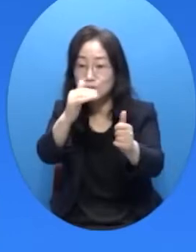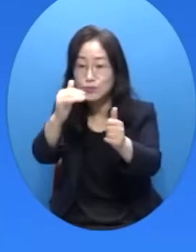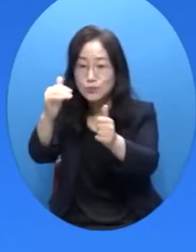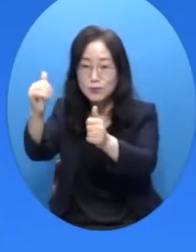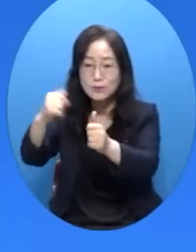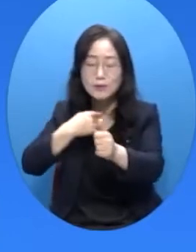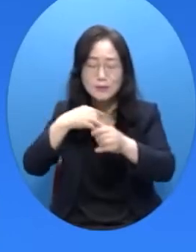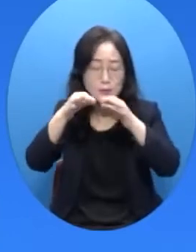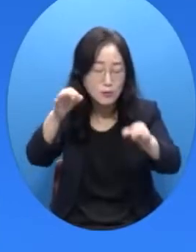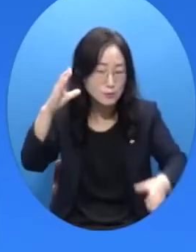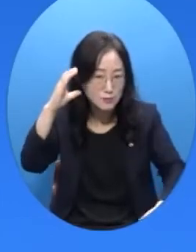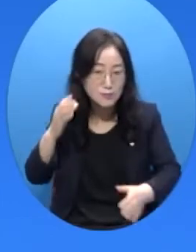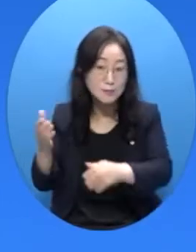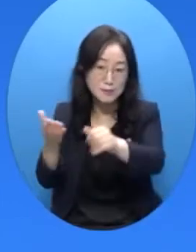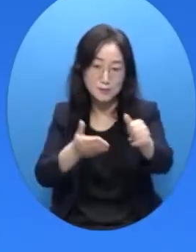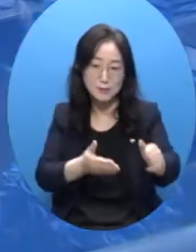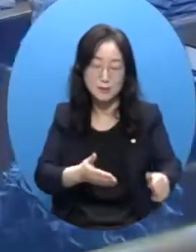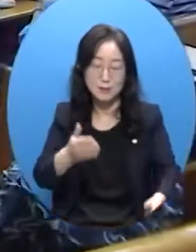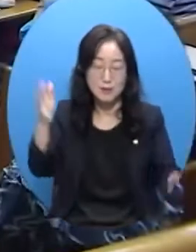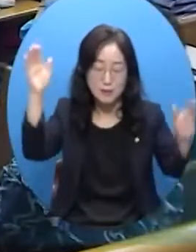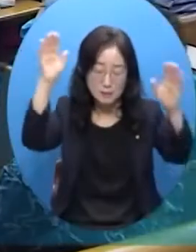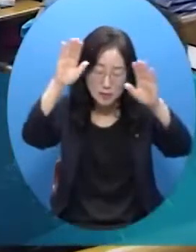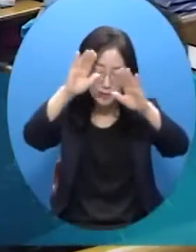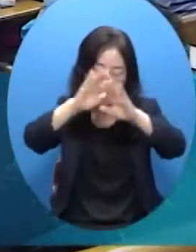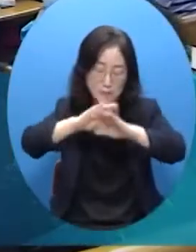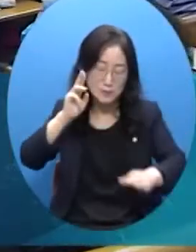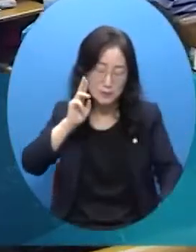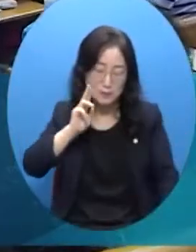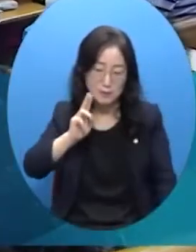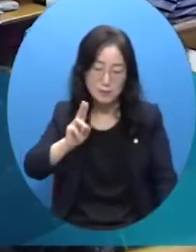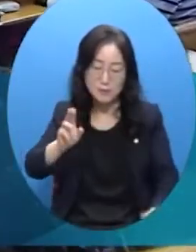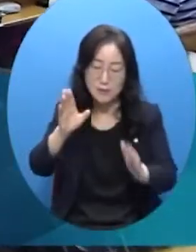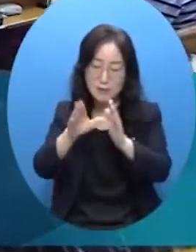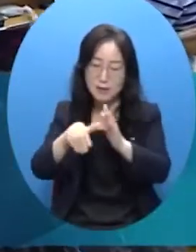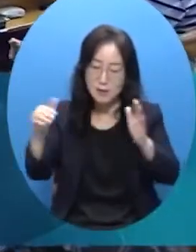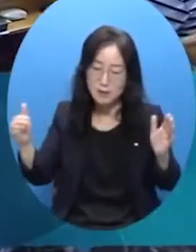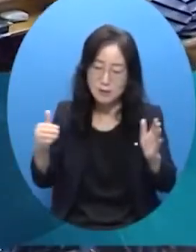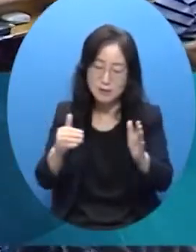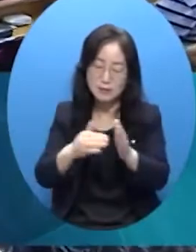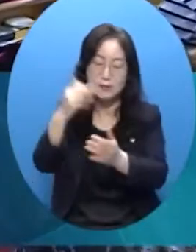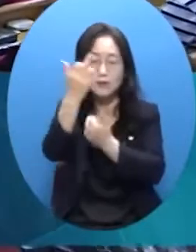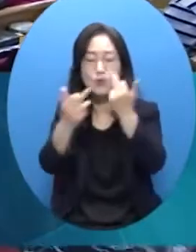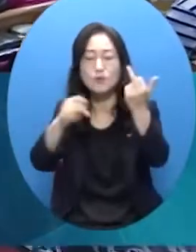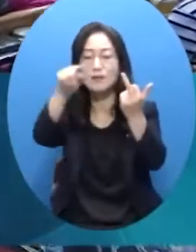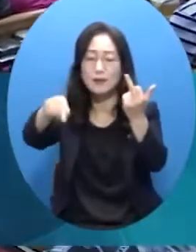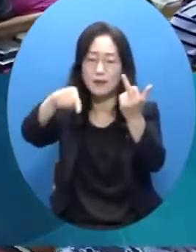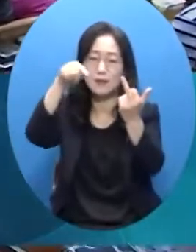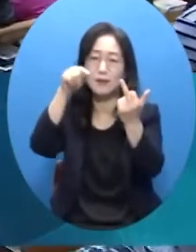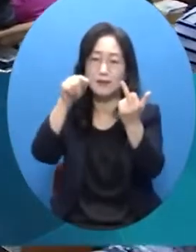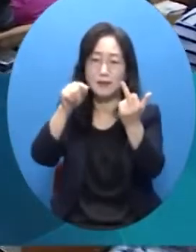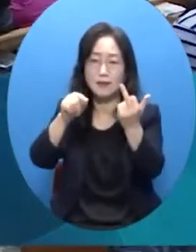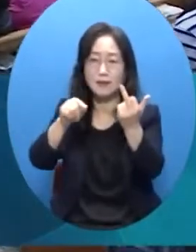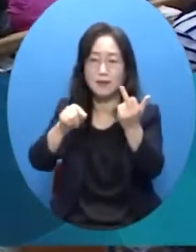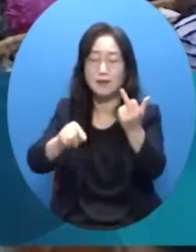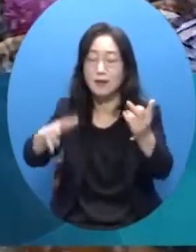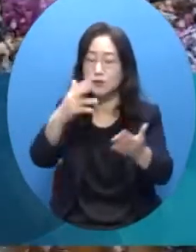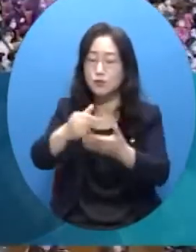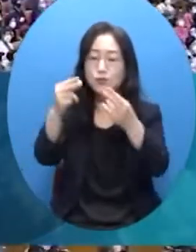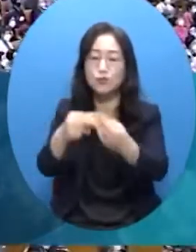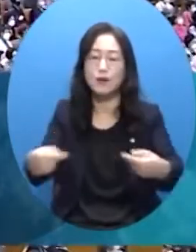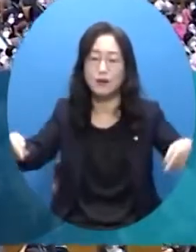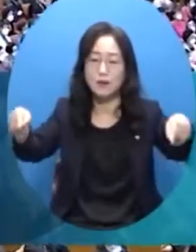길리라. 부모님을 공경하고 부모에게 효도할 때 이 세상에서 잘 되고 장수의 복을 주신다고 성경은